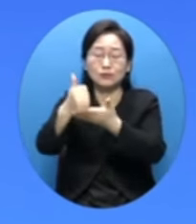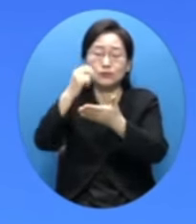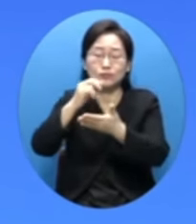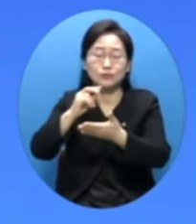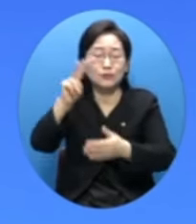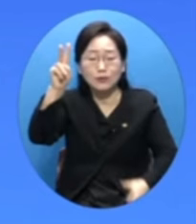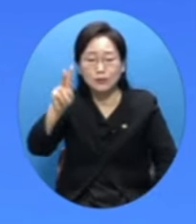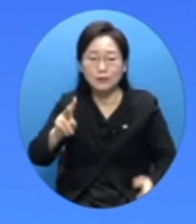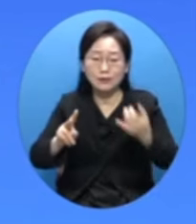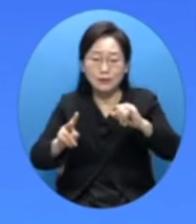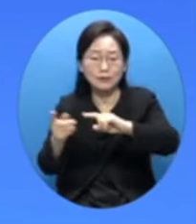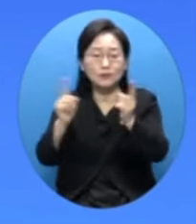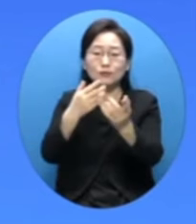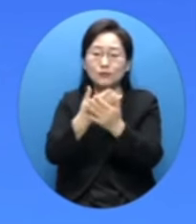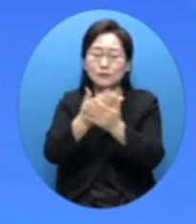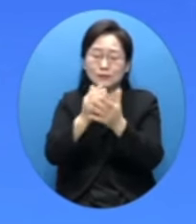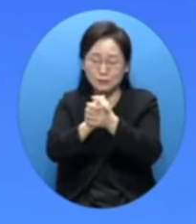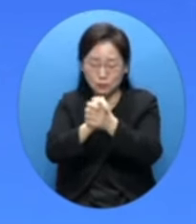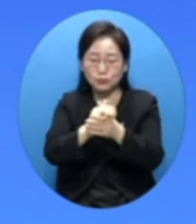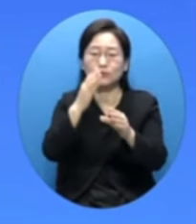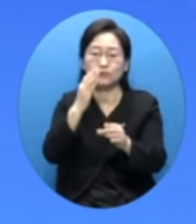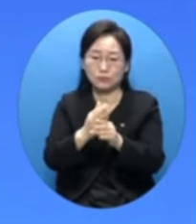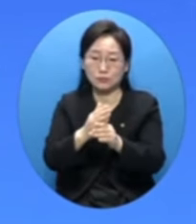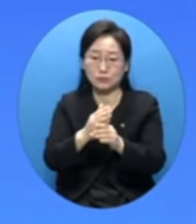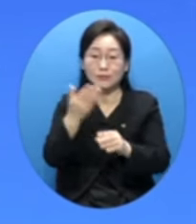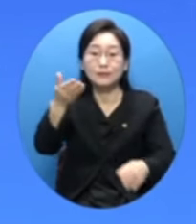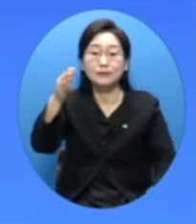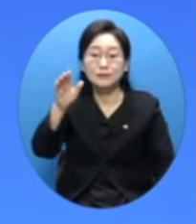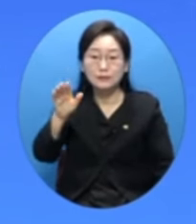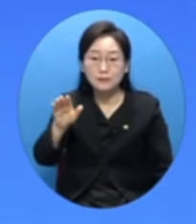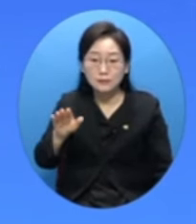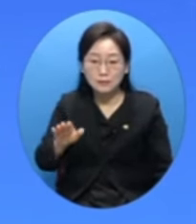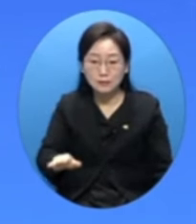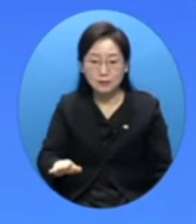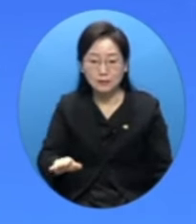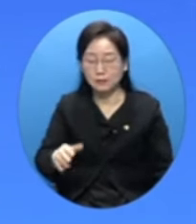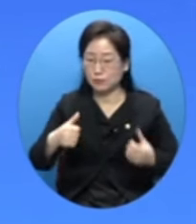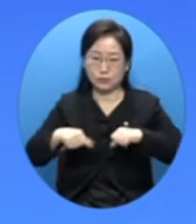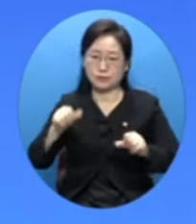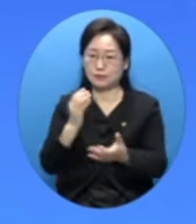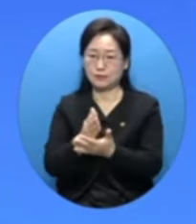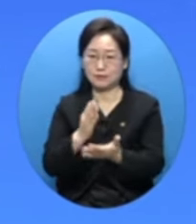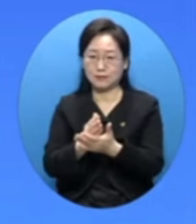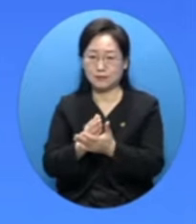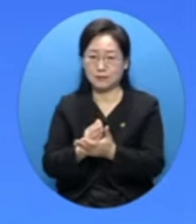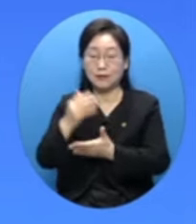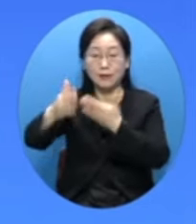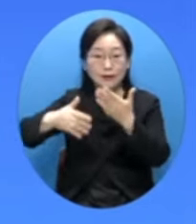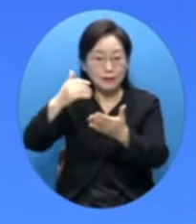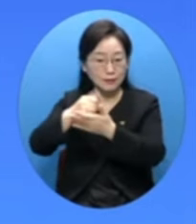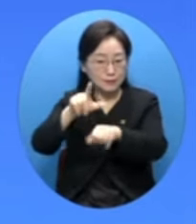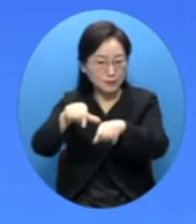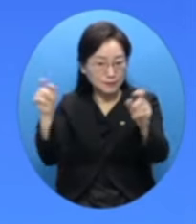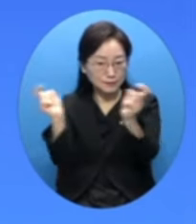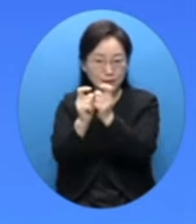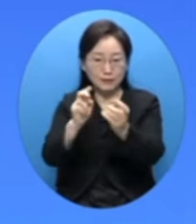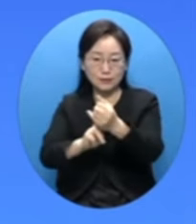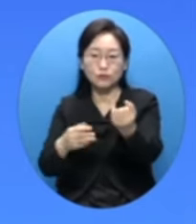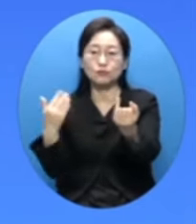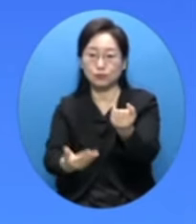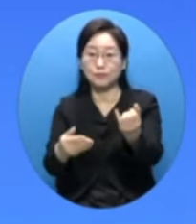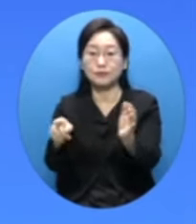또 기도하고 또 기도합니다. 그러나 포기하면 안 됩니다. 하나님 때 기적을 베풀어 주실